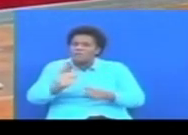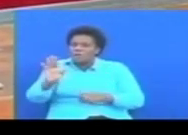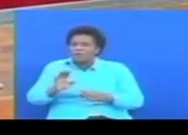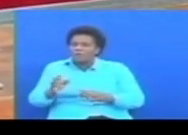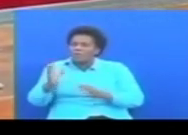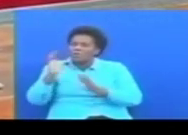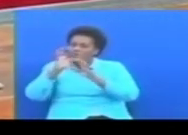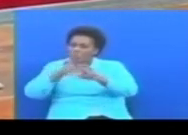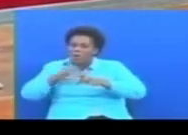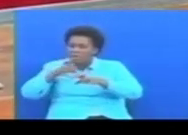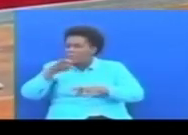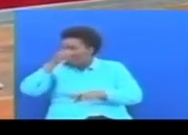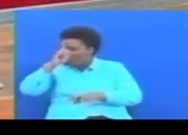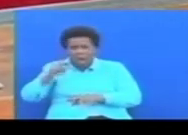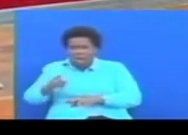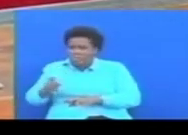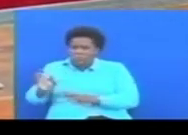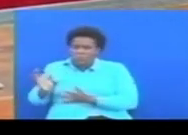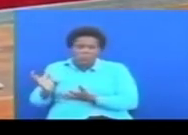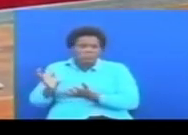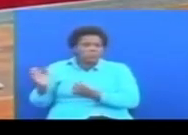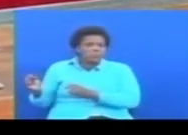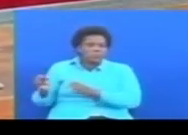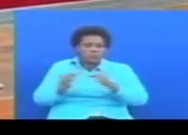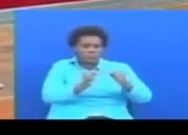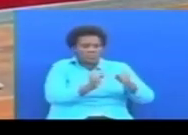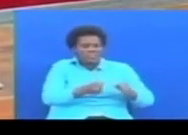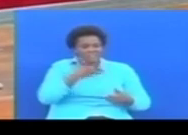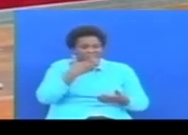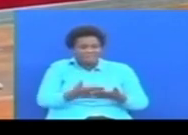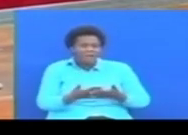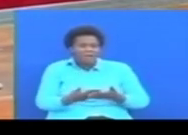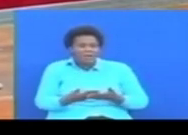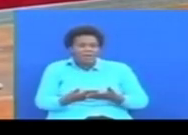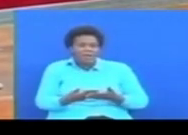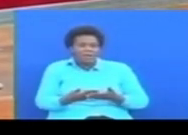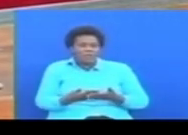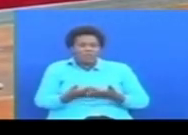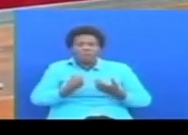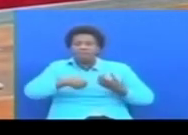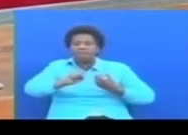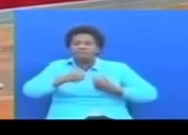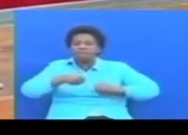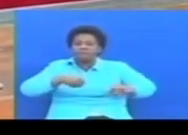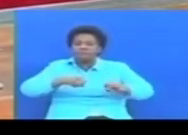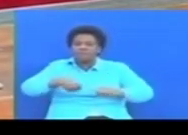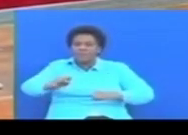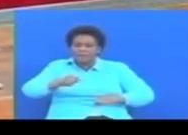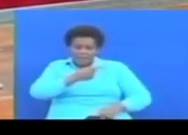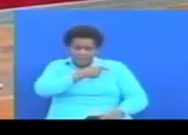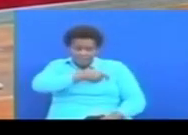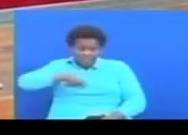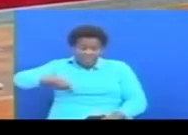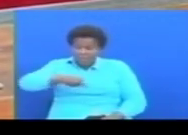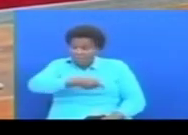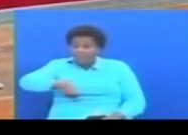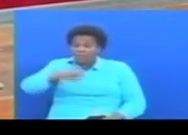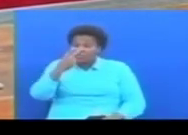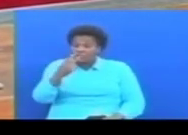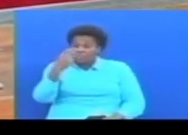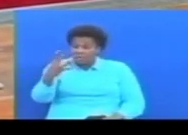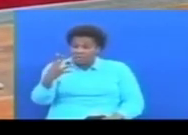Oktoba 2018, ambapo pundamilia 24 walihamishwa katika hifadhi ya taifa ya Mikumi na